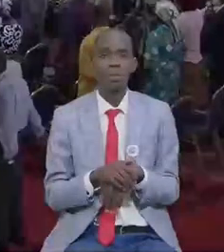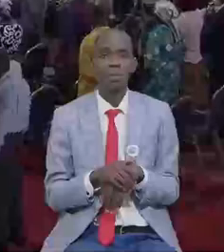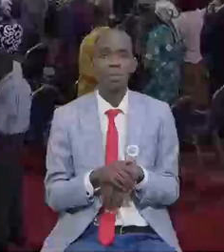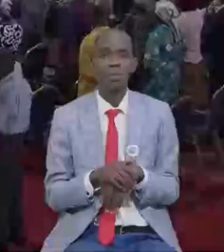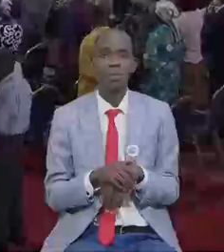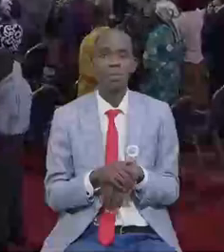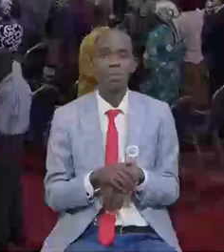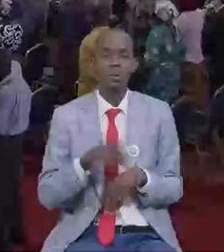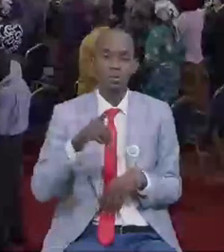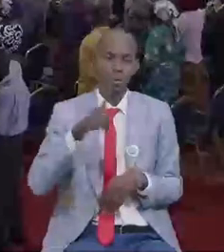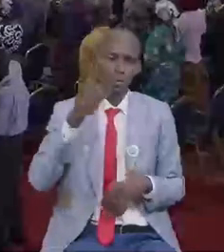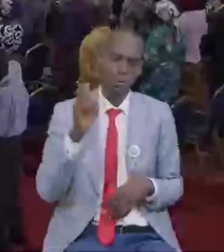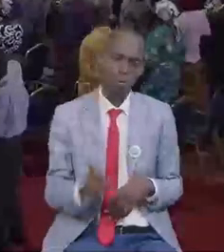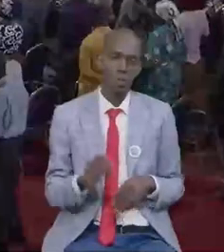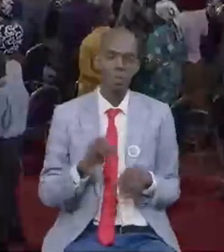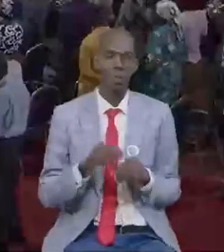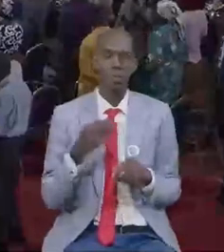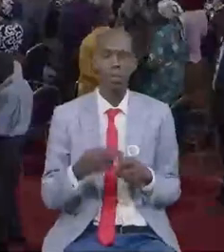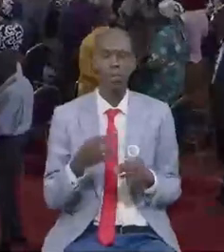tu dois désormais.